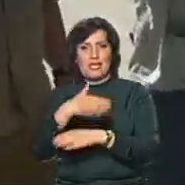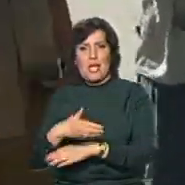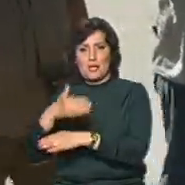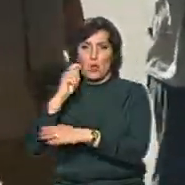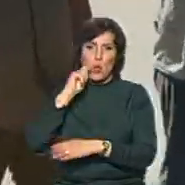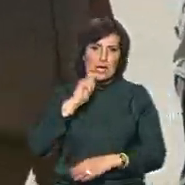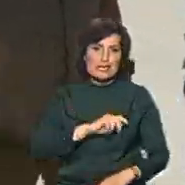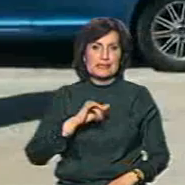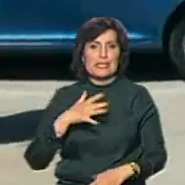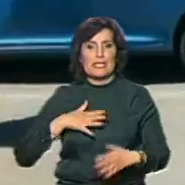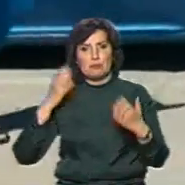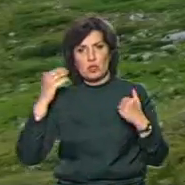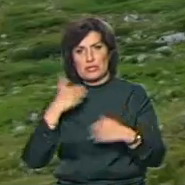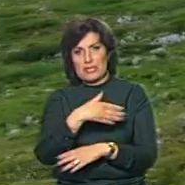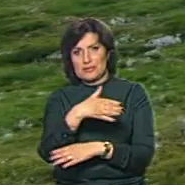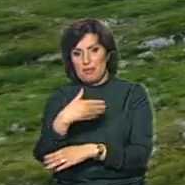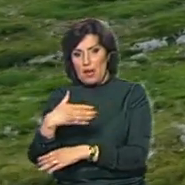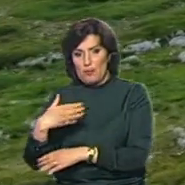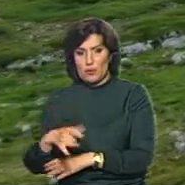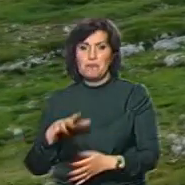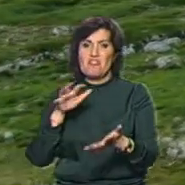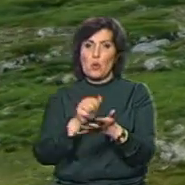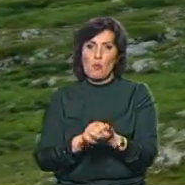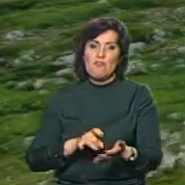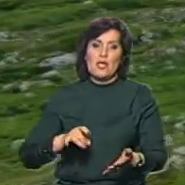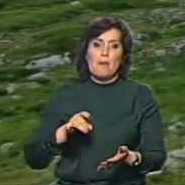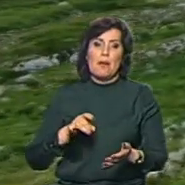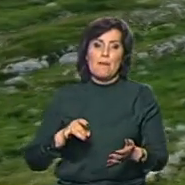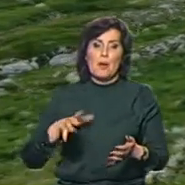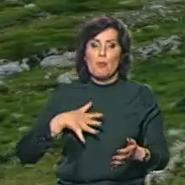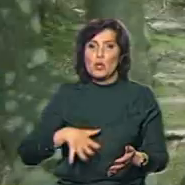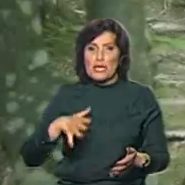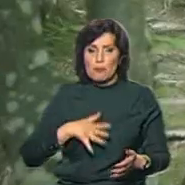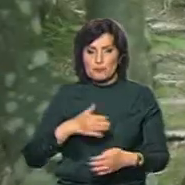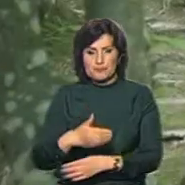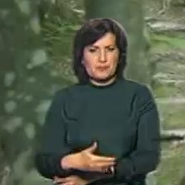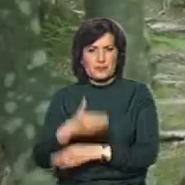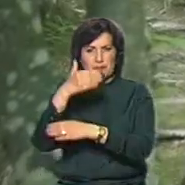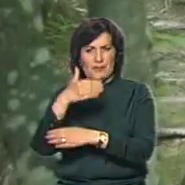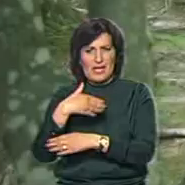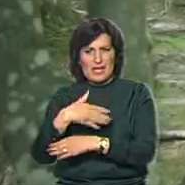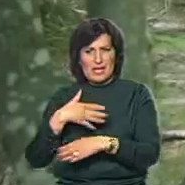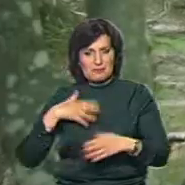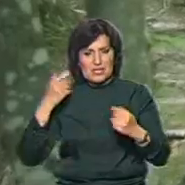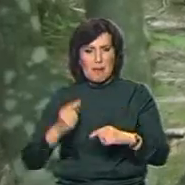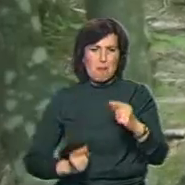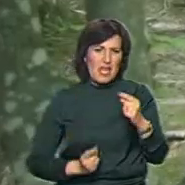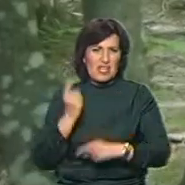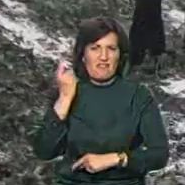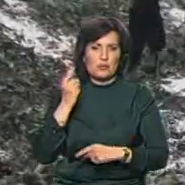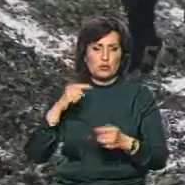прапори. А в окупованому Криму національний прапор кримців підняли на найвищу точку Чатирдагу